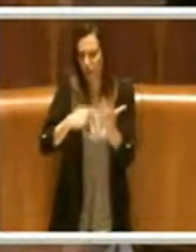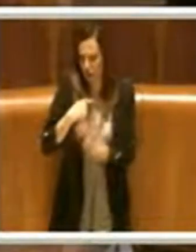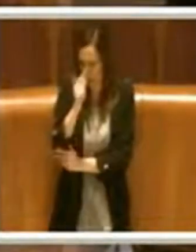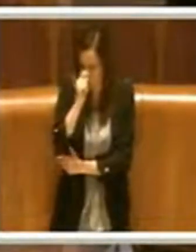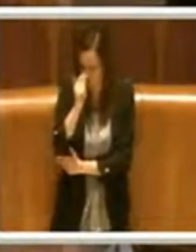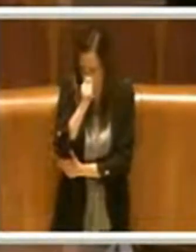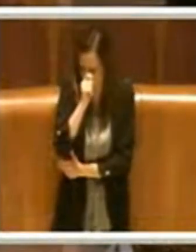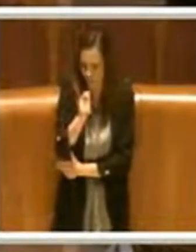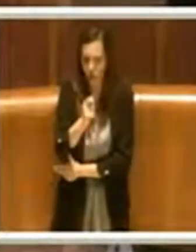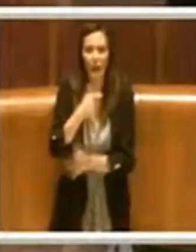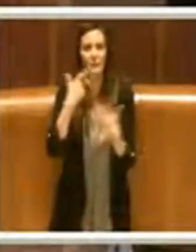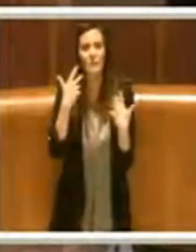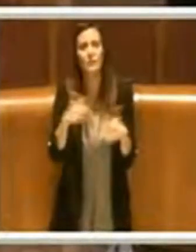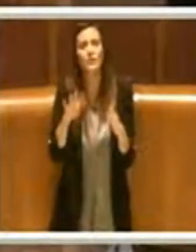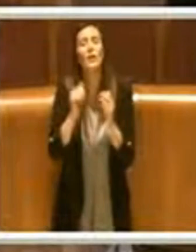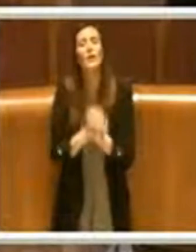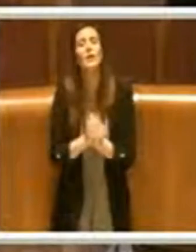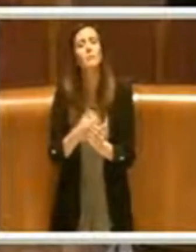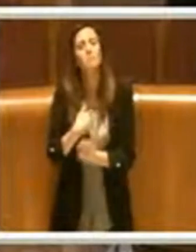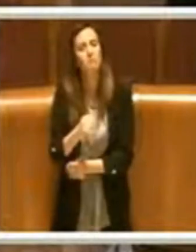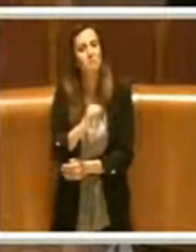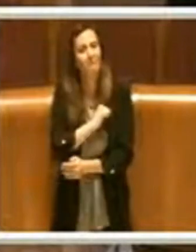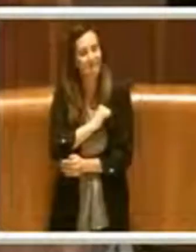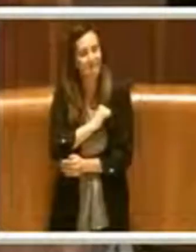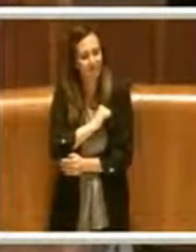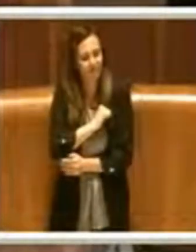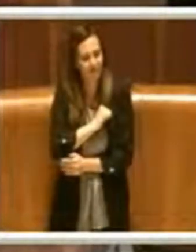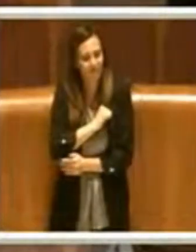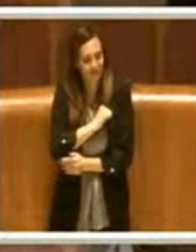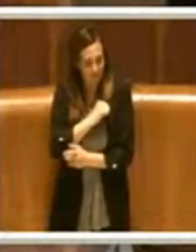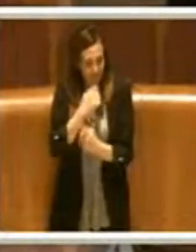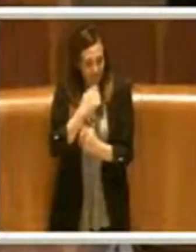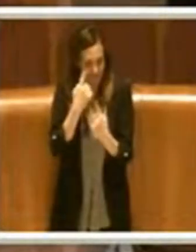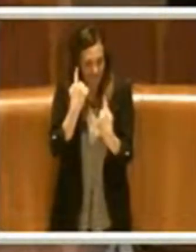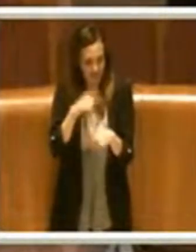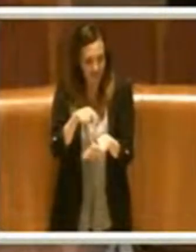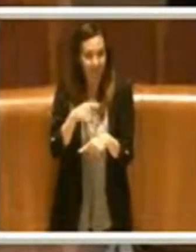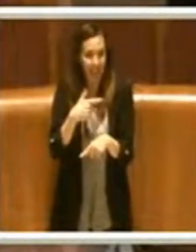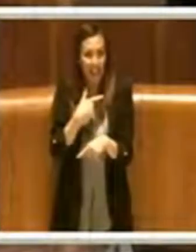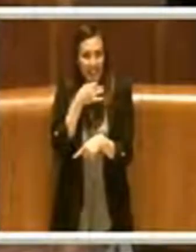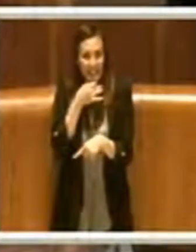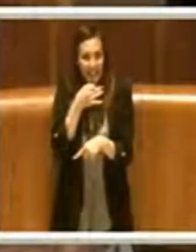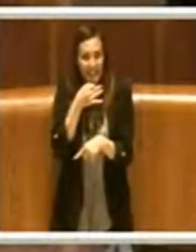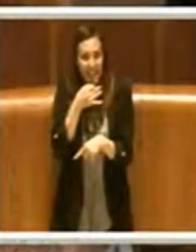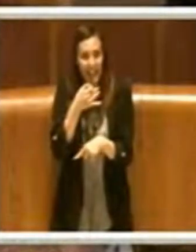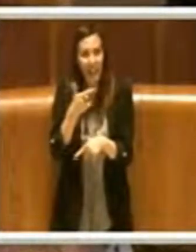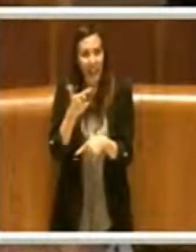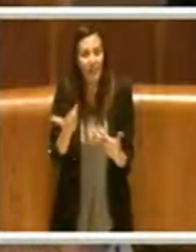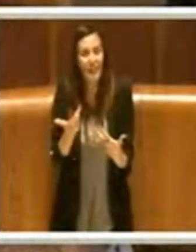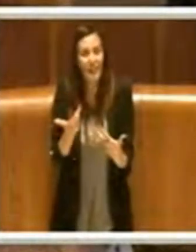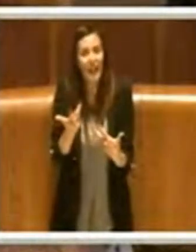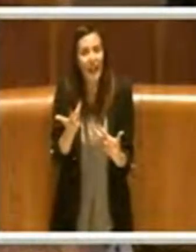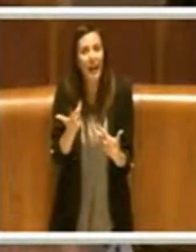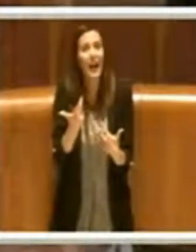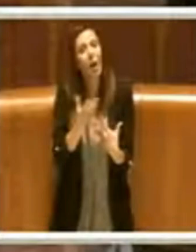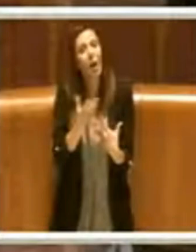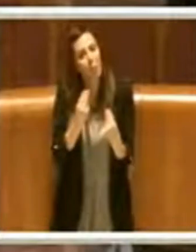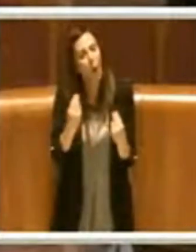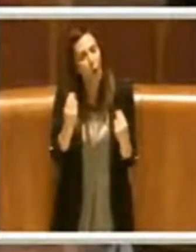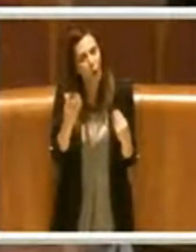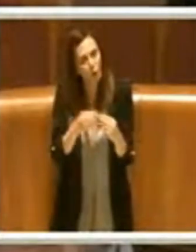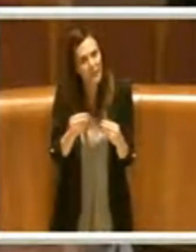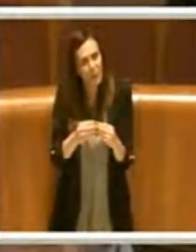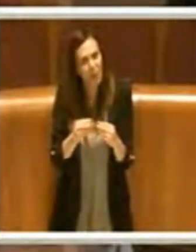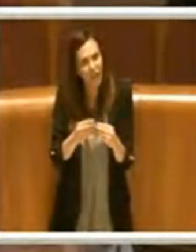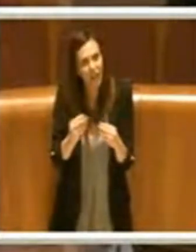Quindi io credo che questo, per coerenza, vada a significare che molto si sta facendo da